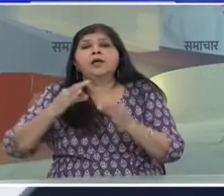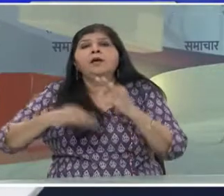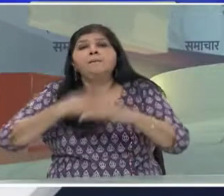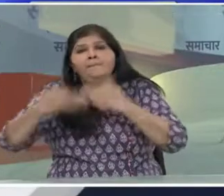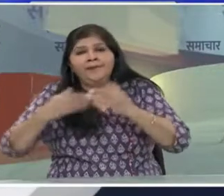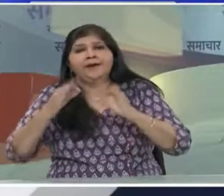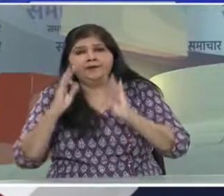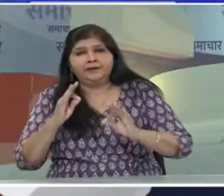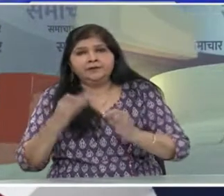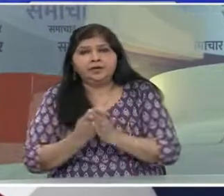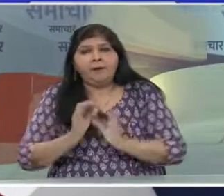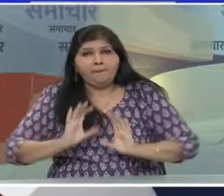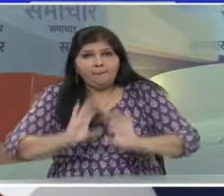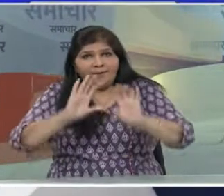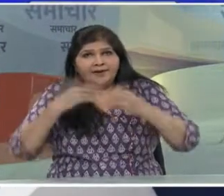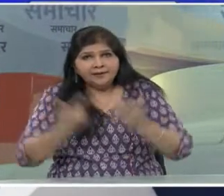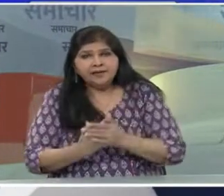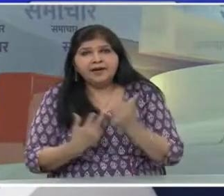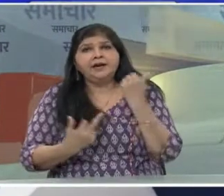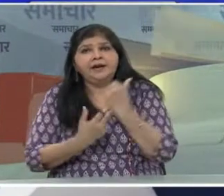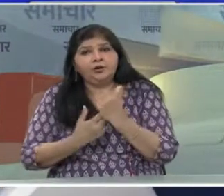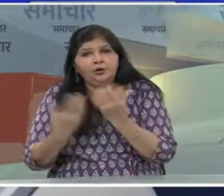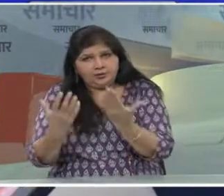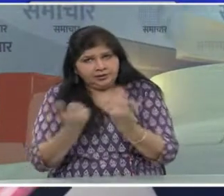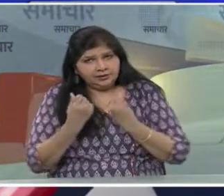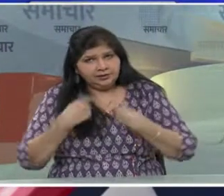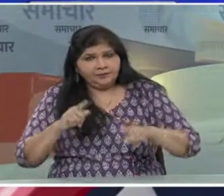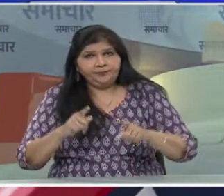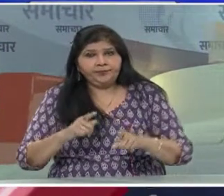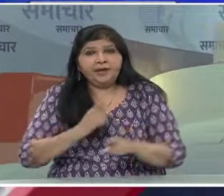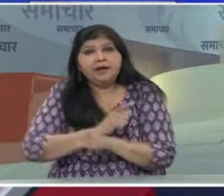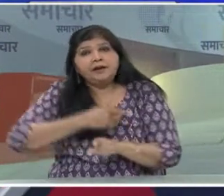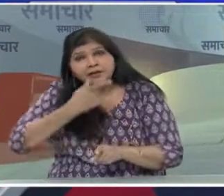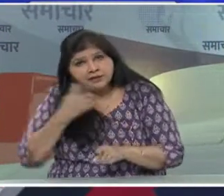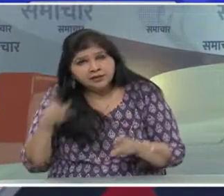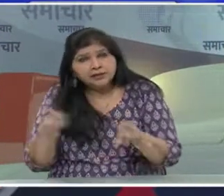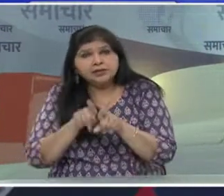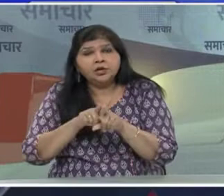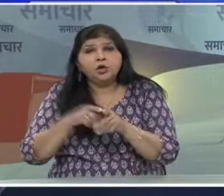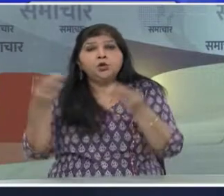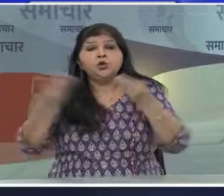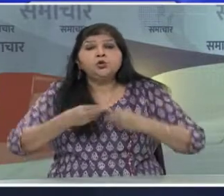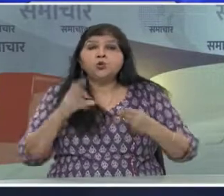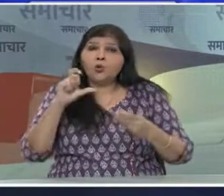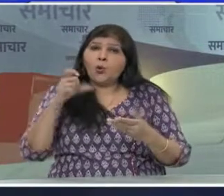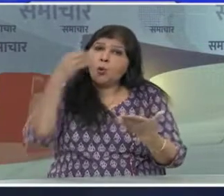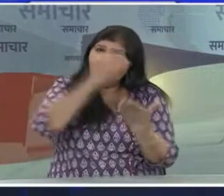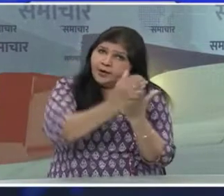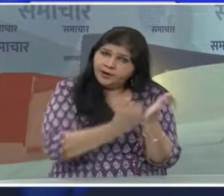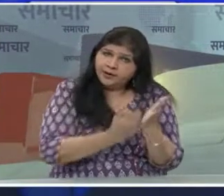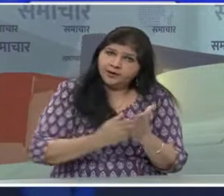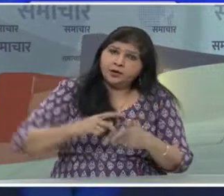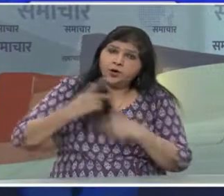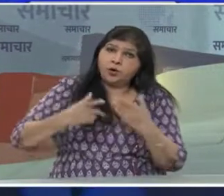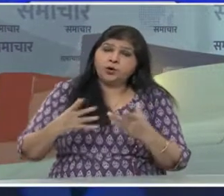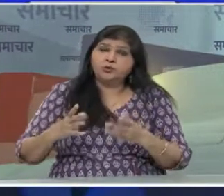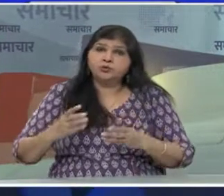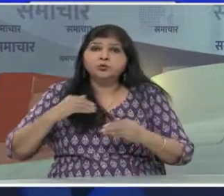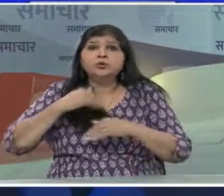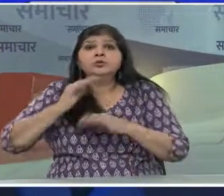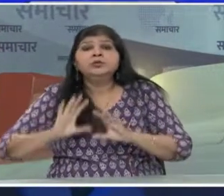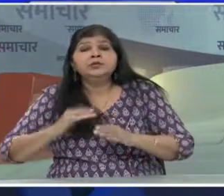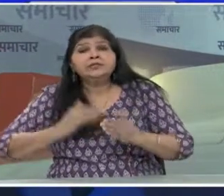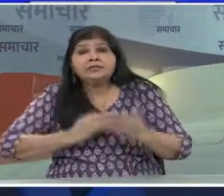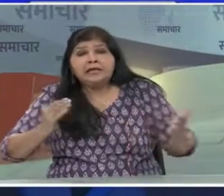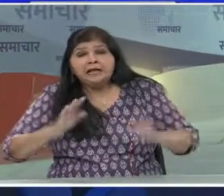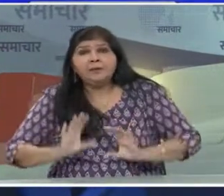दे रहे हैं। देखिए, टेक्नोलॉजी का उपयोग भी है, प्रशिक्षण भी है, नया कंटेंट भी है, और उसको इंसेंटिवाइज भी करने जा रहे हैं,